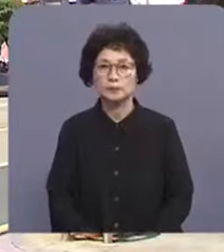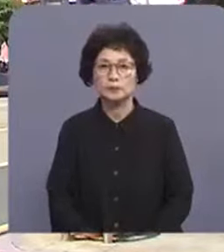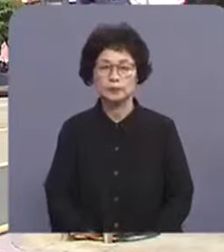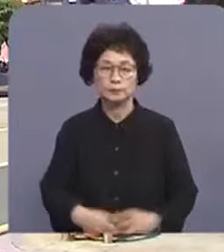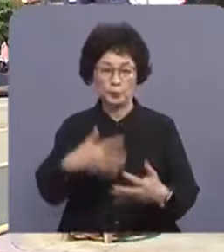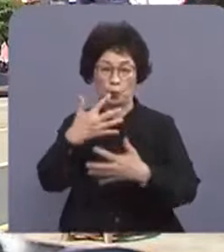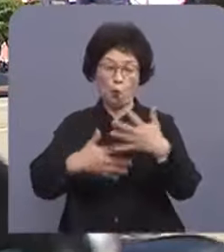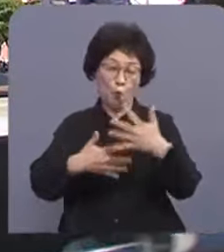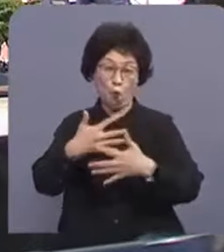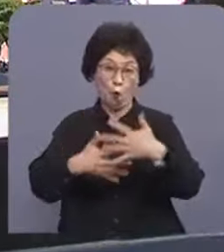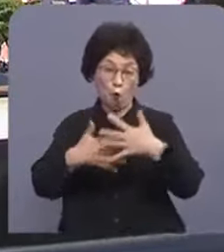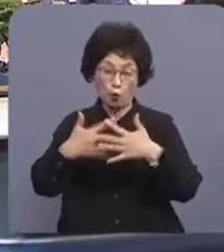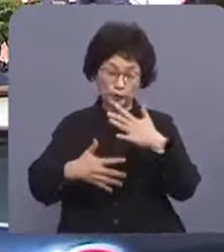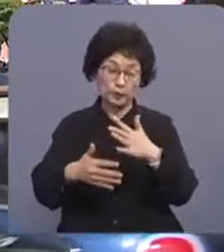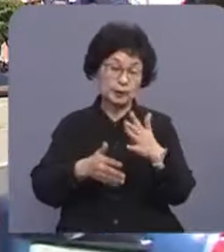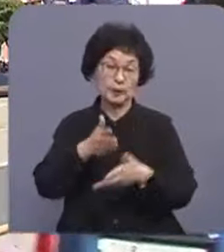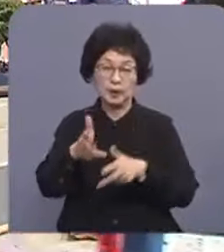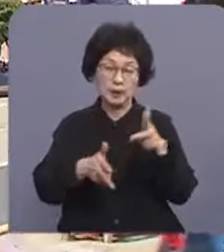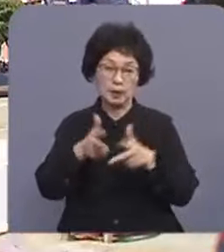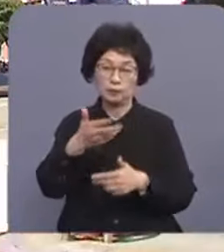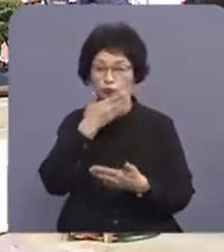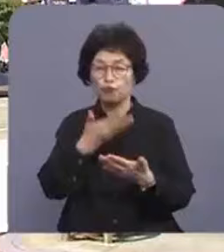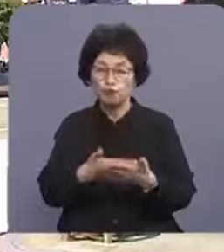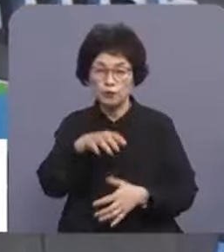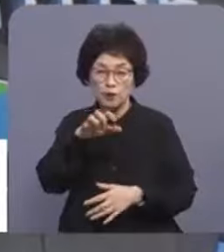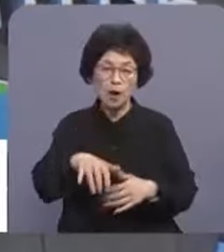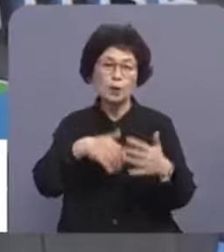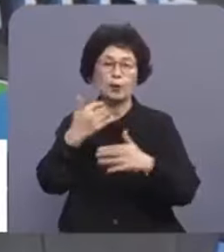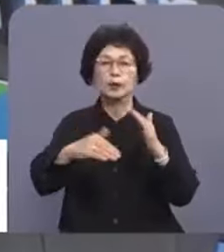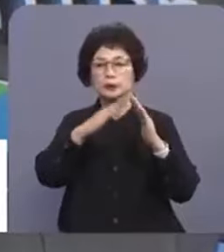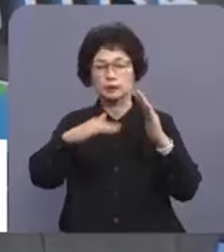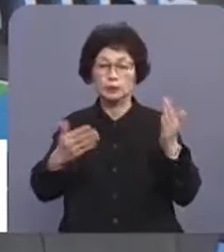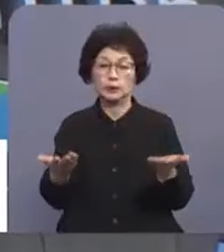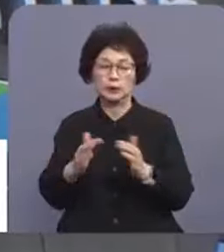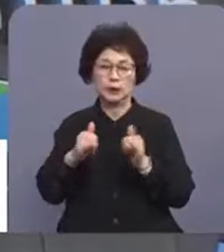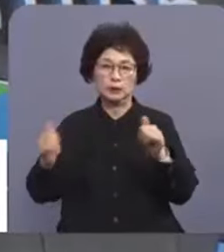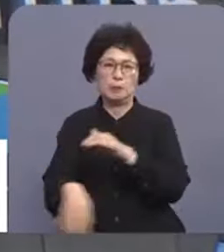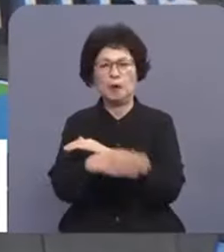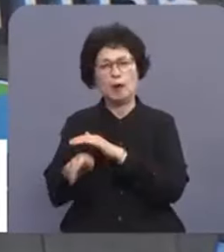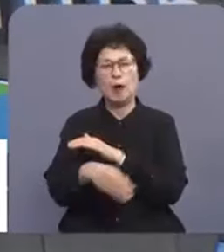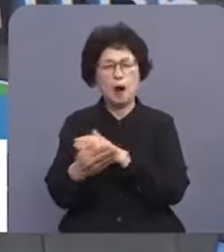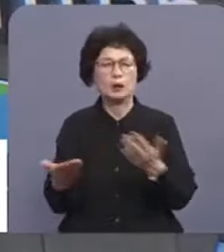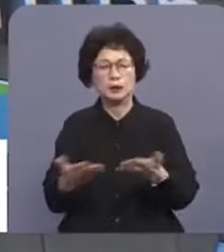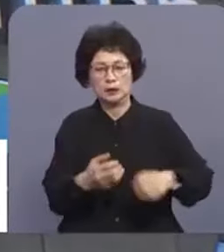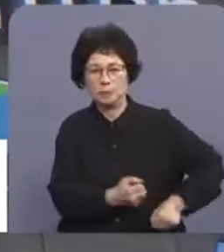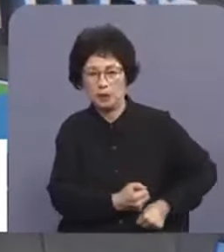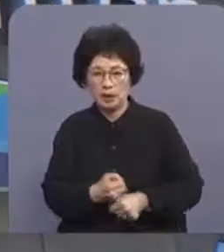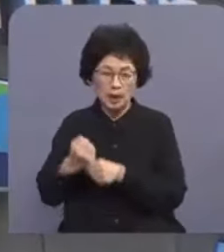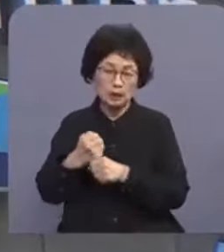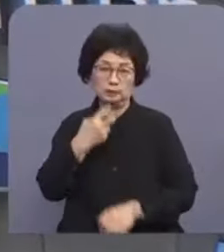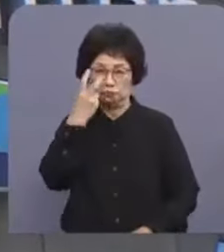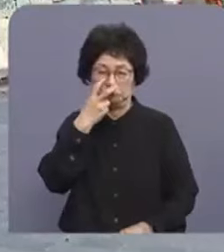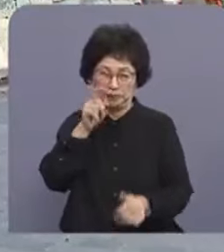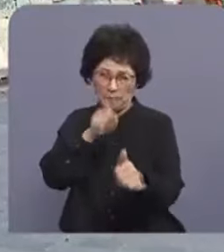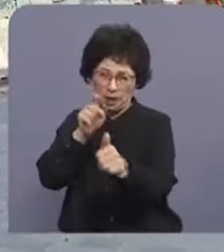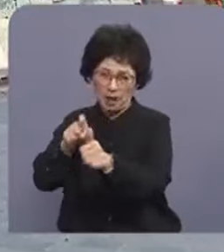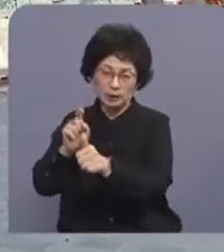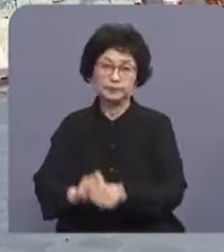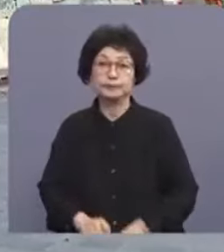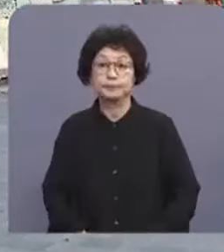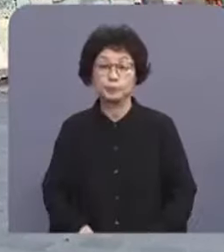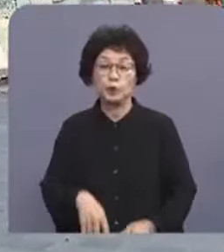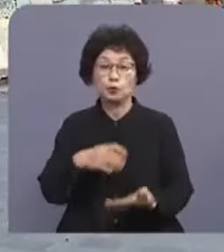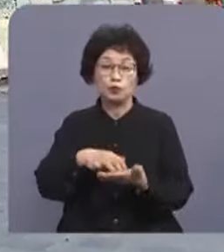영상산업의 중추 역할을 하는 부산 영화의 전당 직원들의 엉터리 복무 관리가 감사해서 드러났습니다